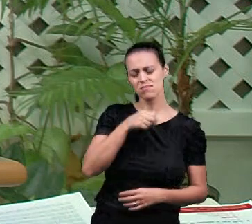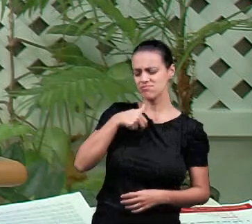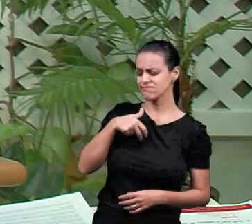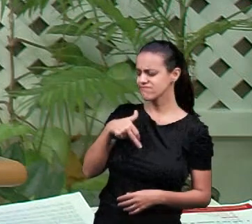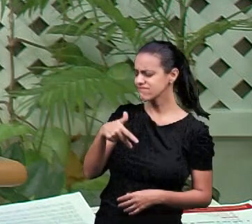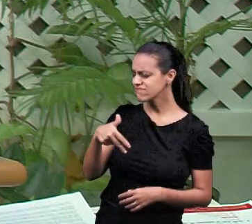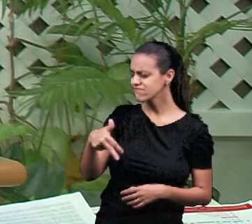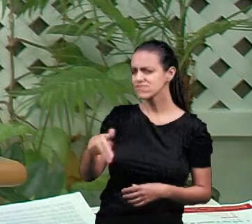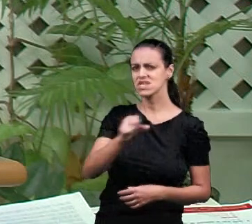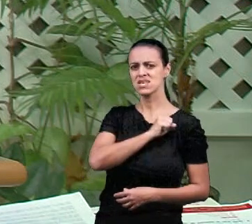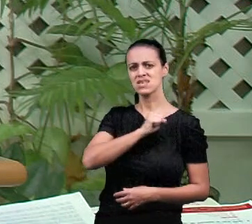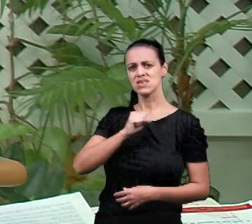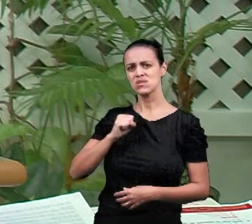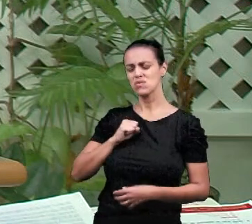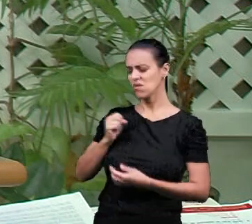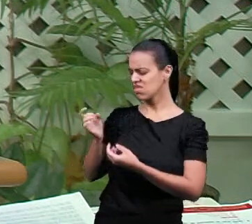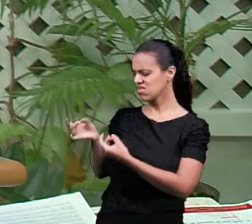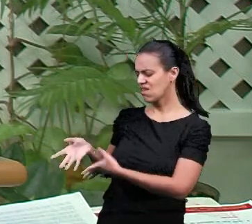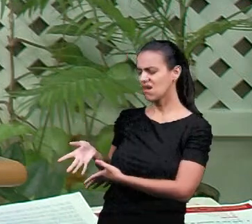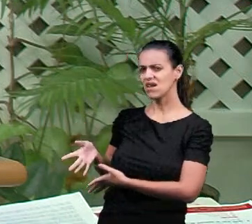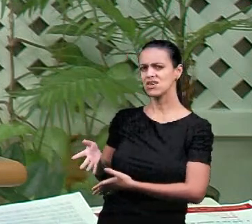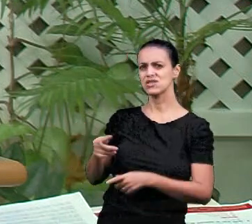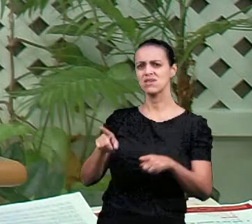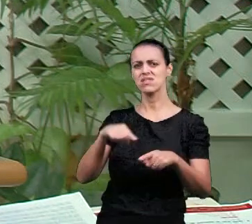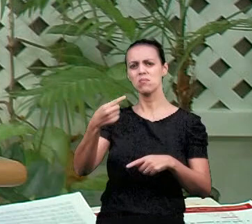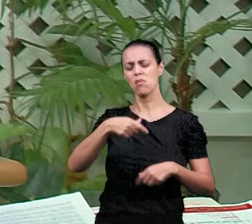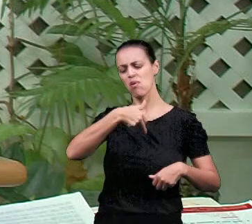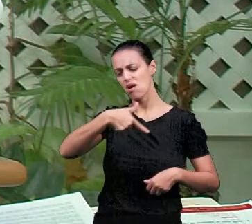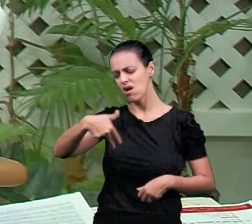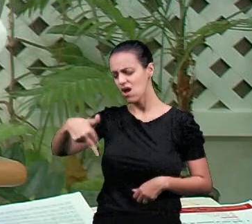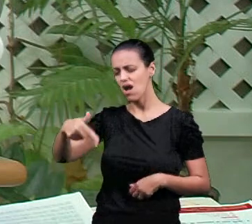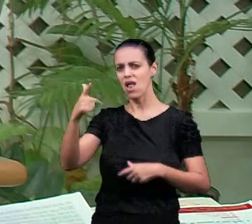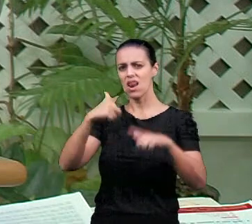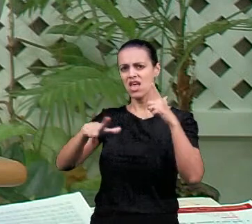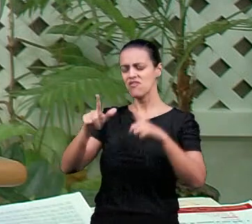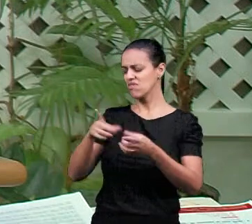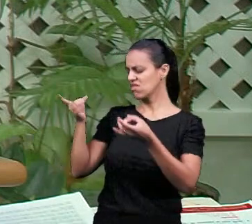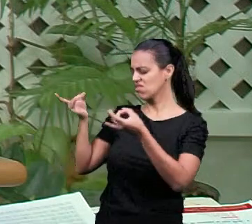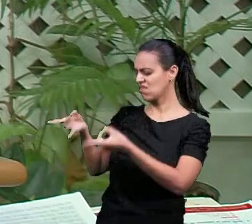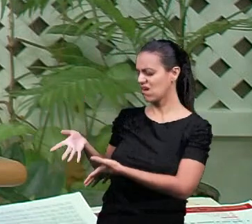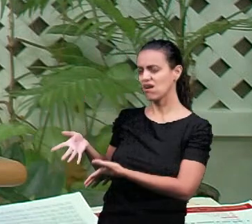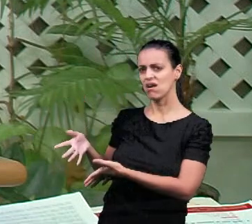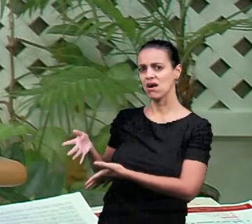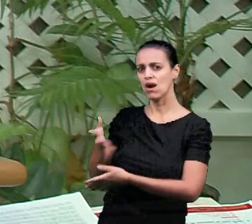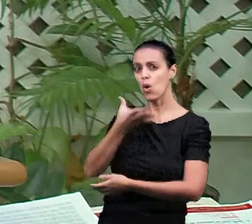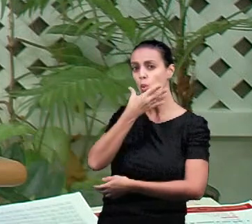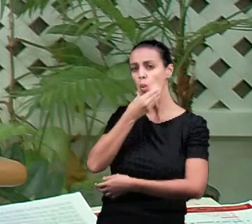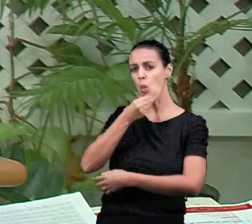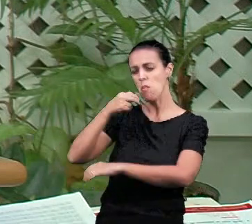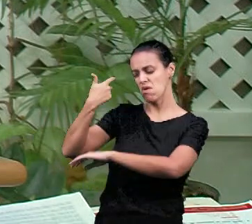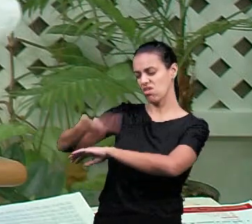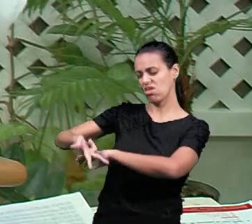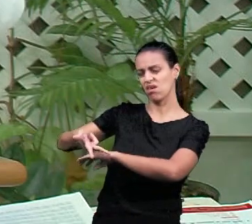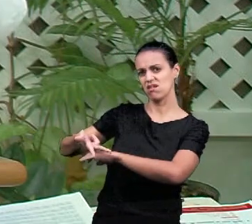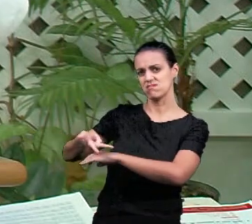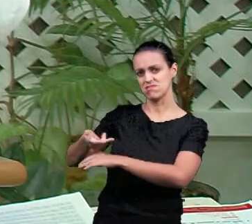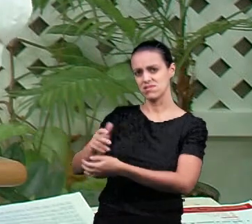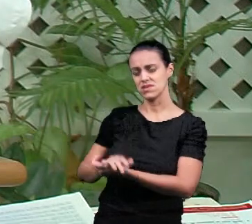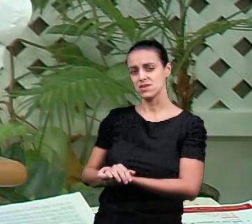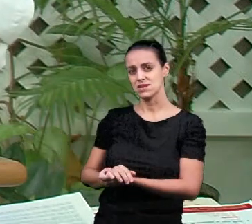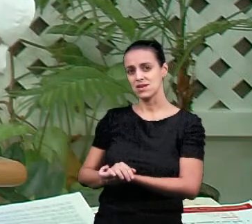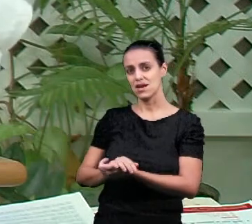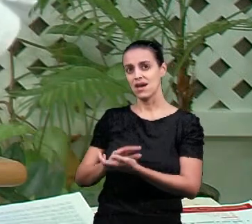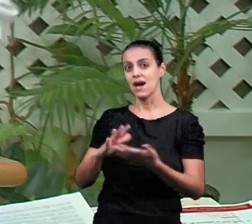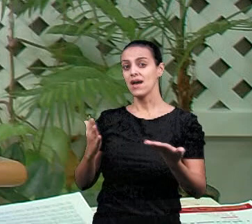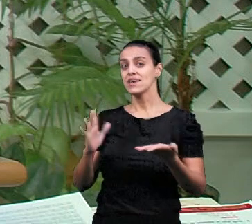le lévite passe, il le laisse de côté. Ils sont passés de large. L'homme a continué à souffrir au bord du